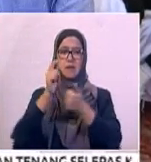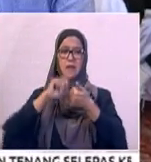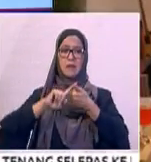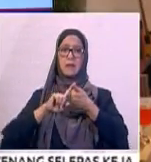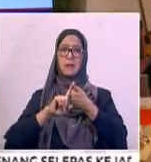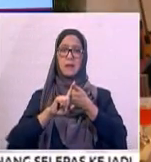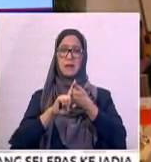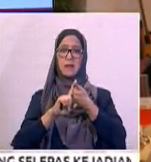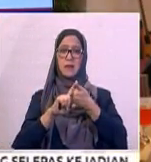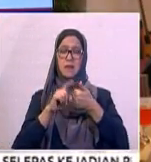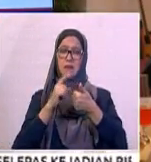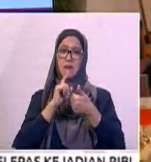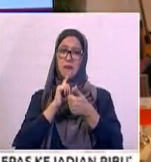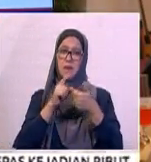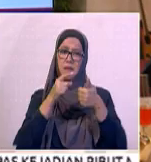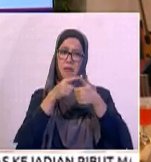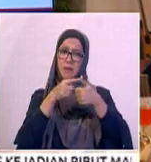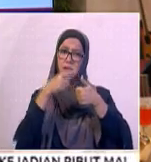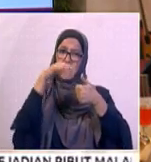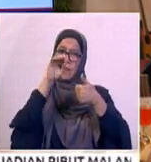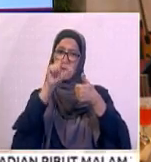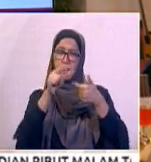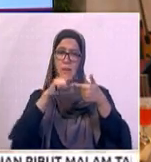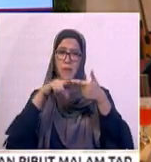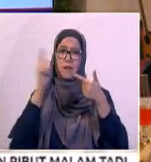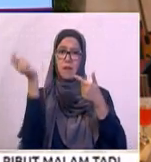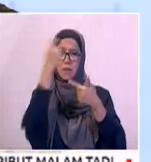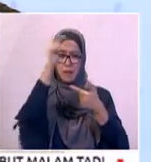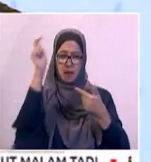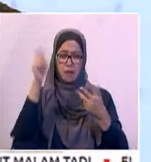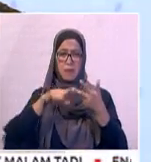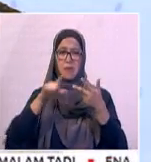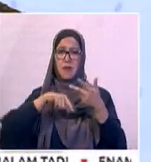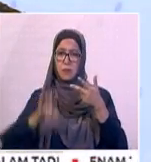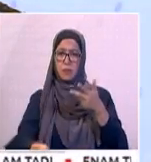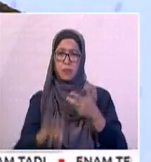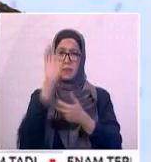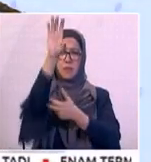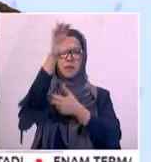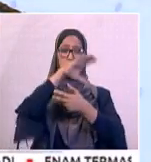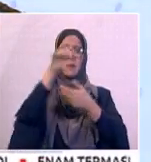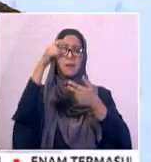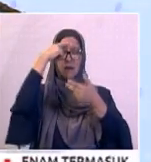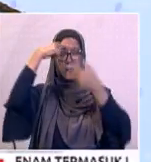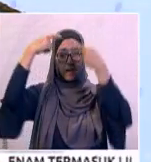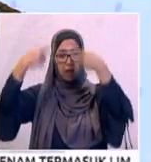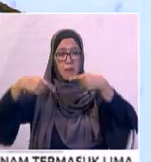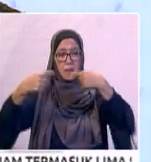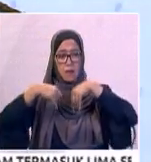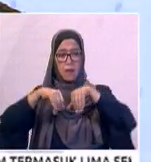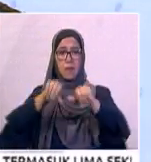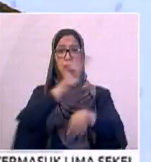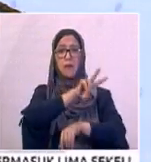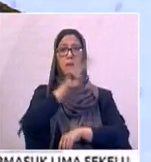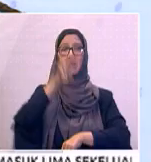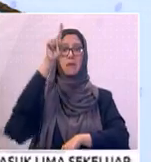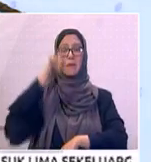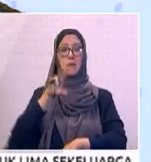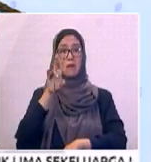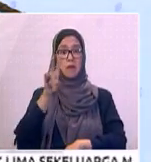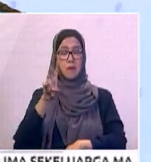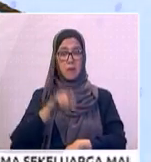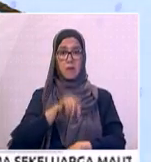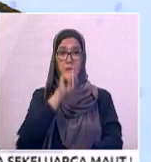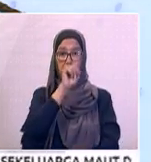bola keranjang, petang, badminton dan olahraga bagi kejohanan yang berlangsung sejak 22 Julai lalu. Sebanyak 117